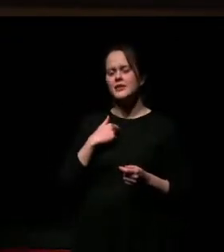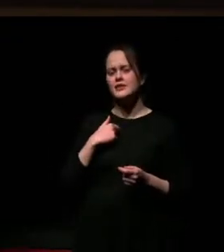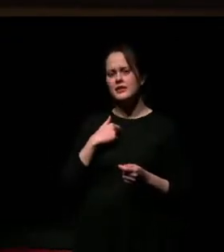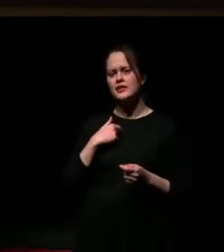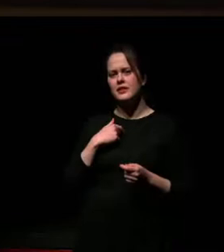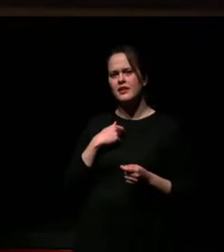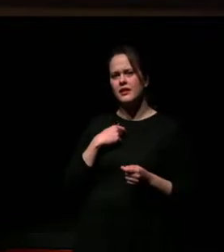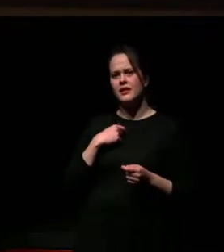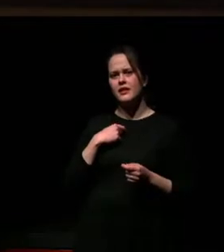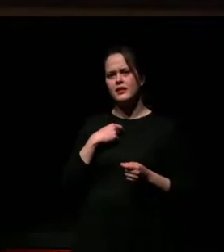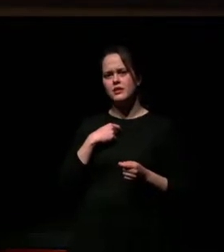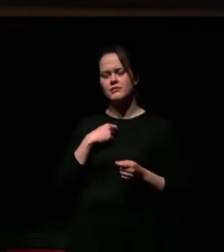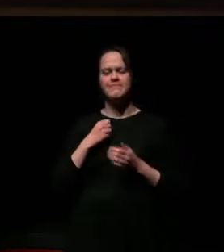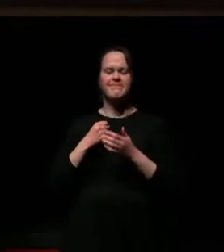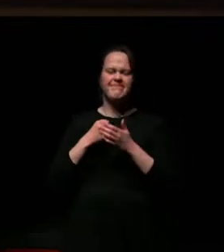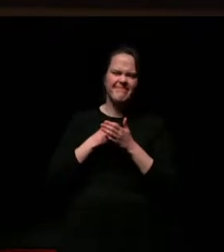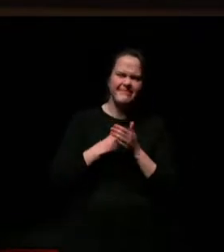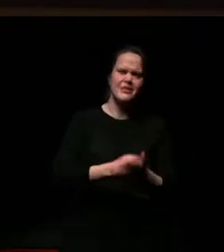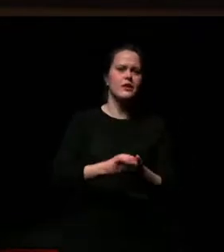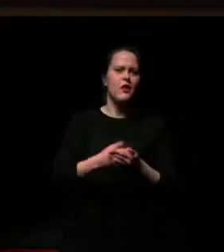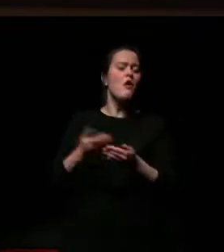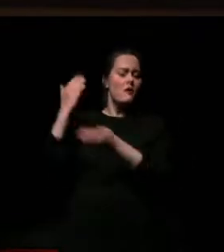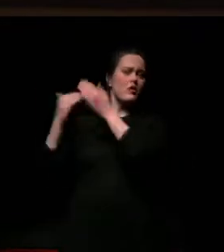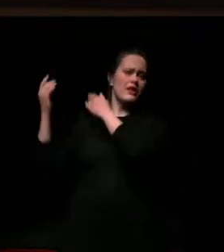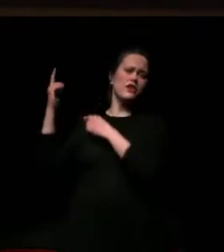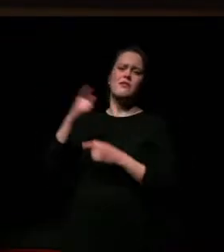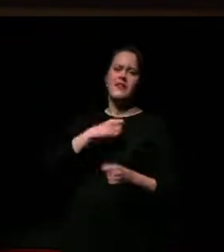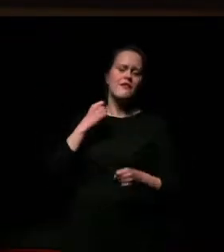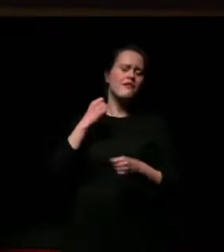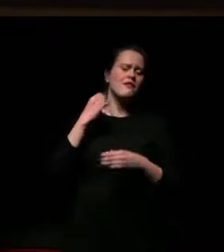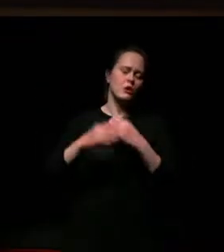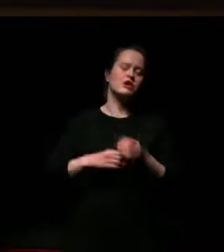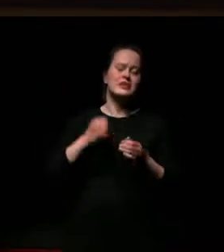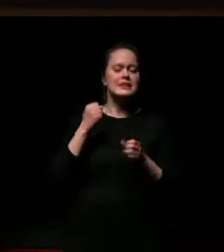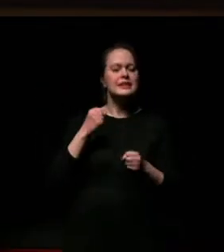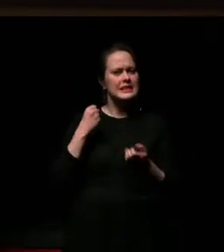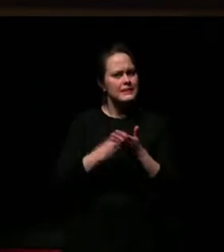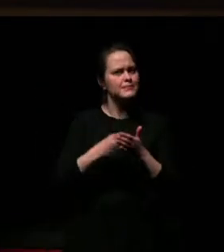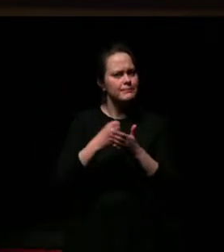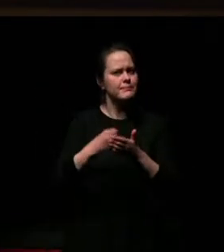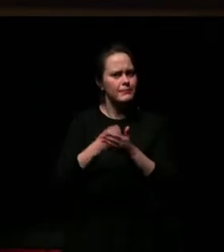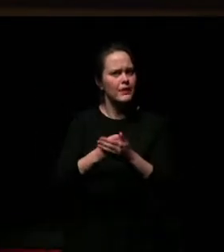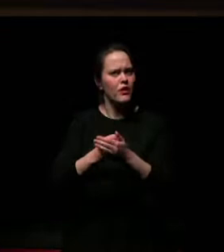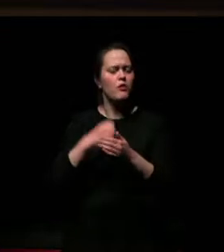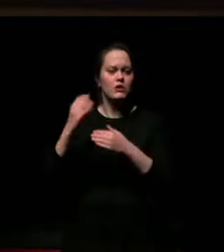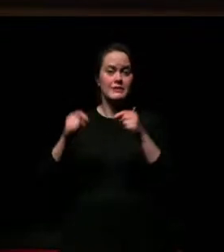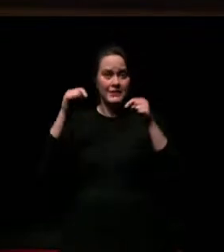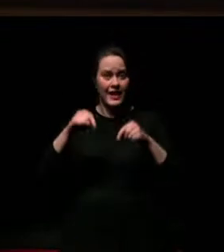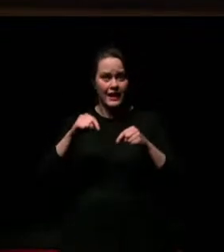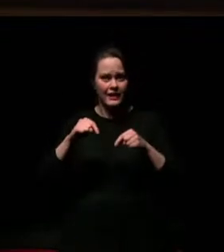den harde fortiden og det at vi fortsatt kjemper på da, og fortsatt her.